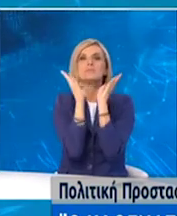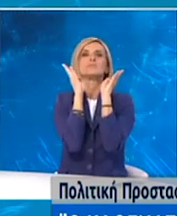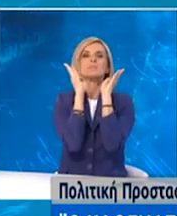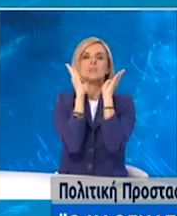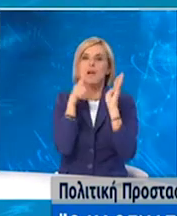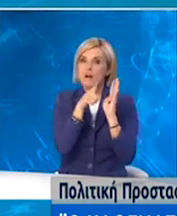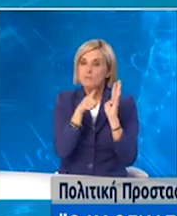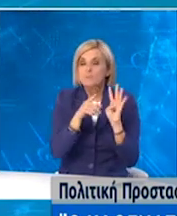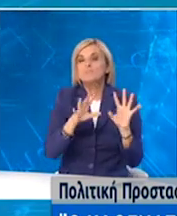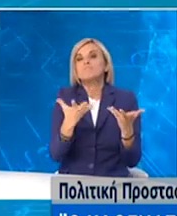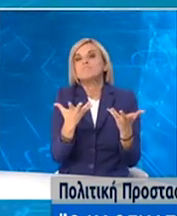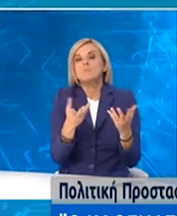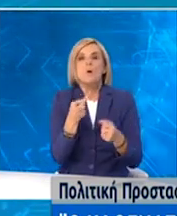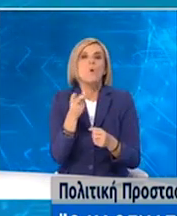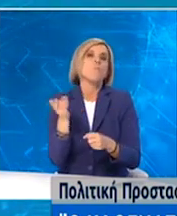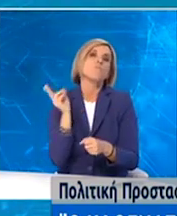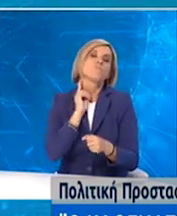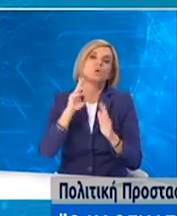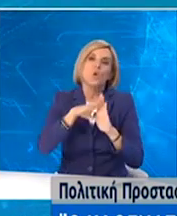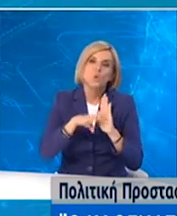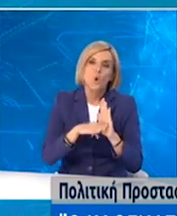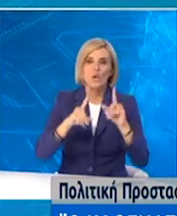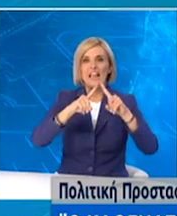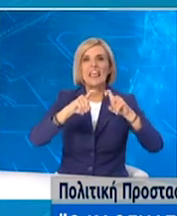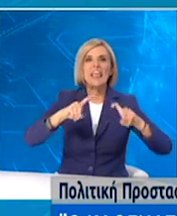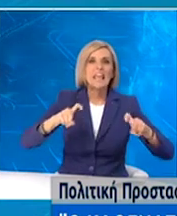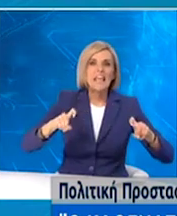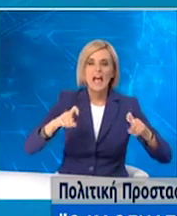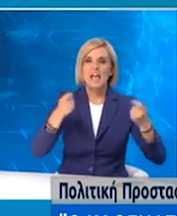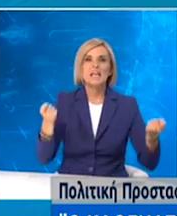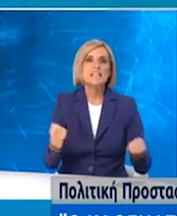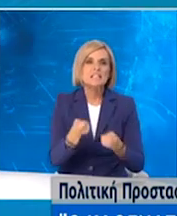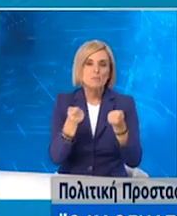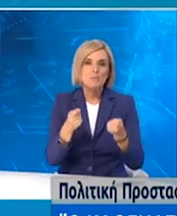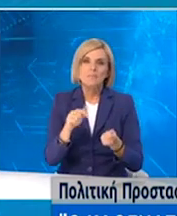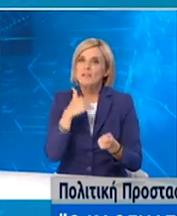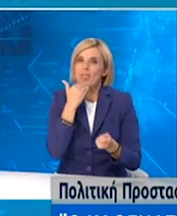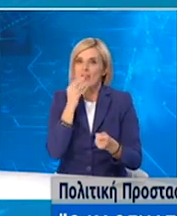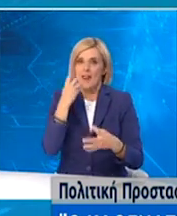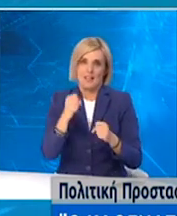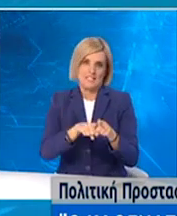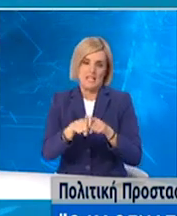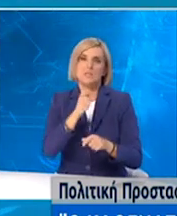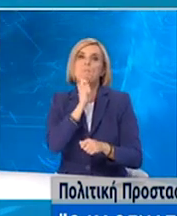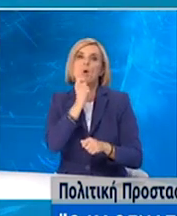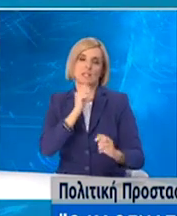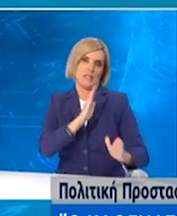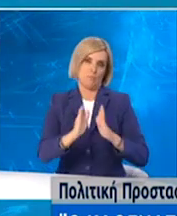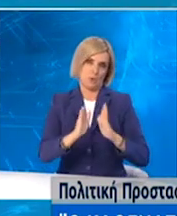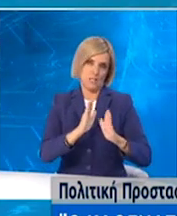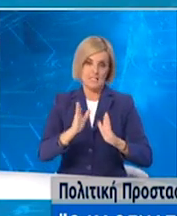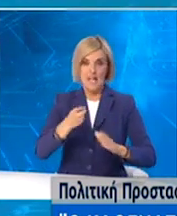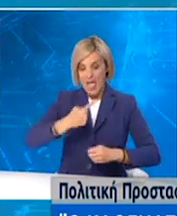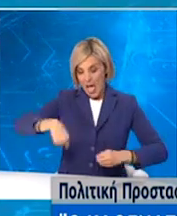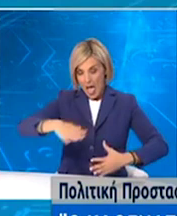πρωτόκολλα σε σχέση με τις μάσκες, σε σχέση με τα υλικά που χρησιμοποιούνται, είναι κάτι το οποίο δεν αφορά την πολιτική προστασία. Εμείς ακολουθούμε